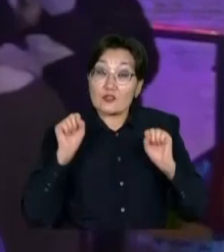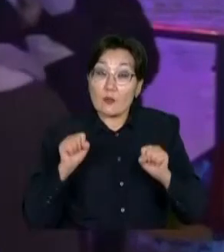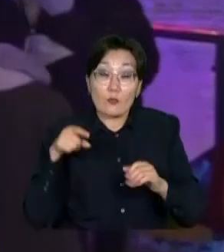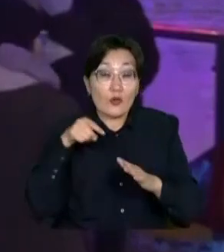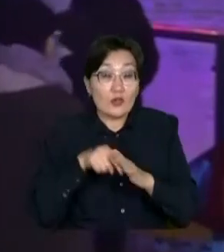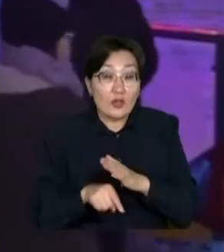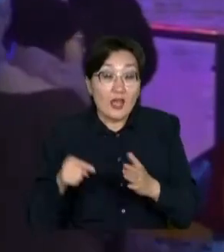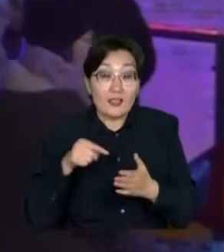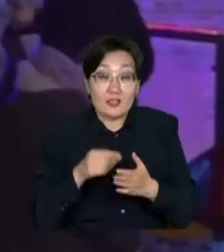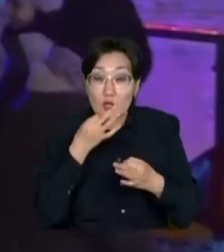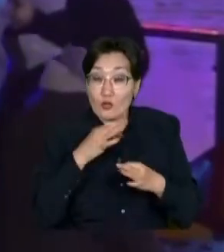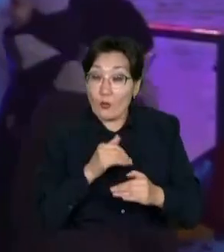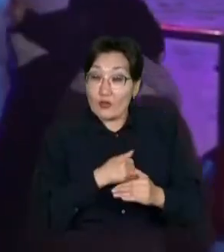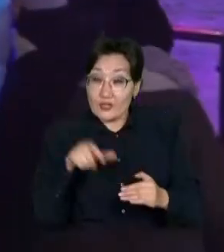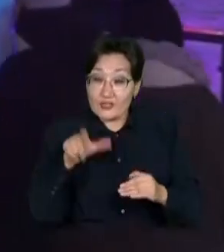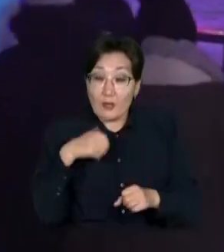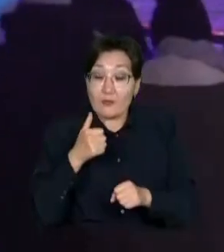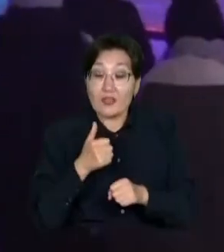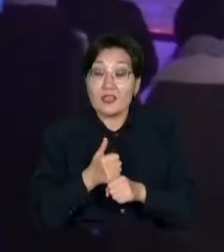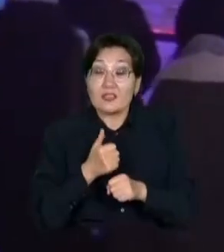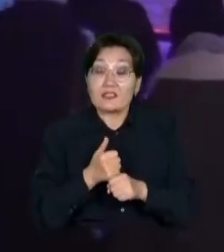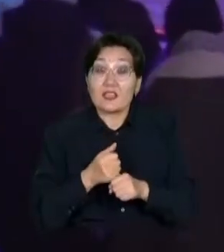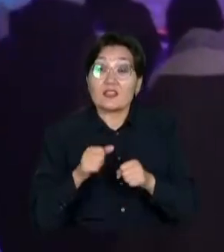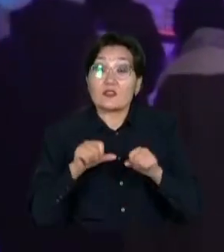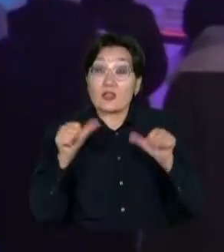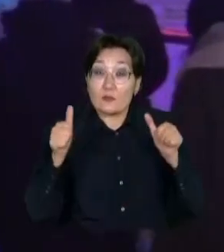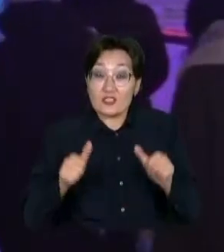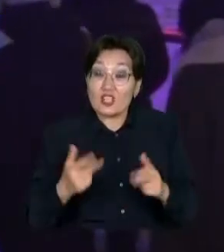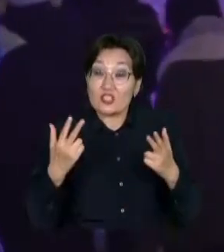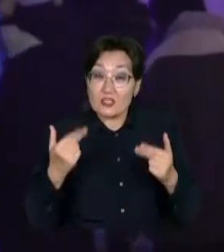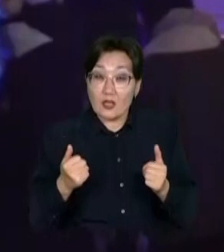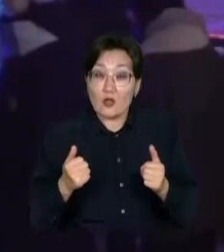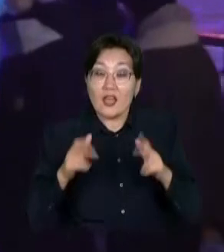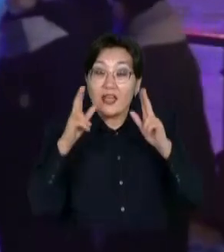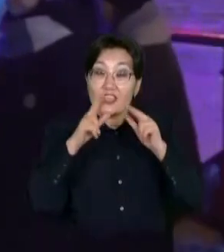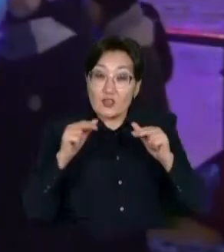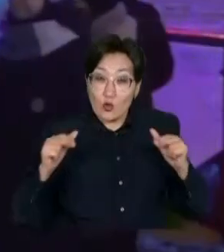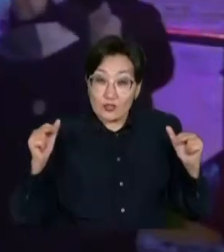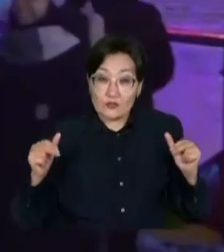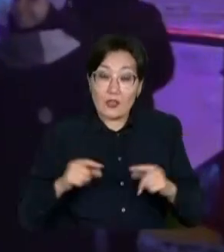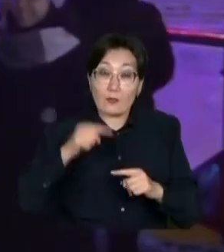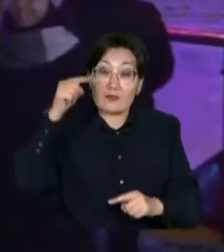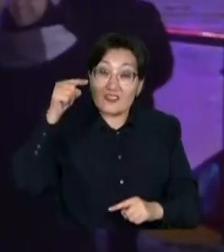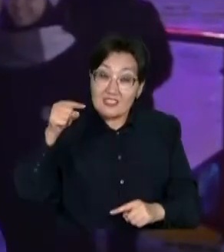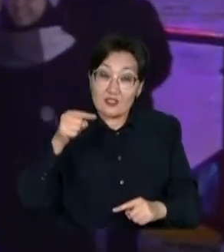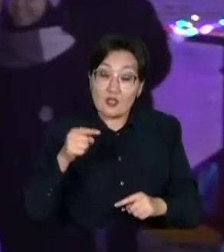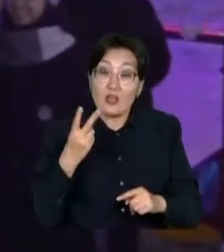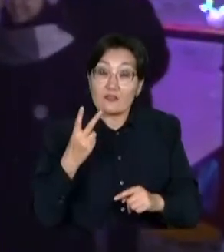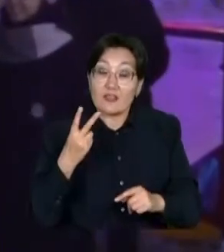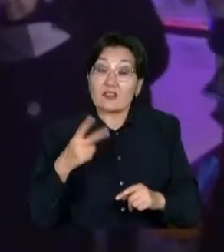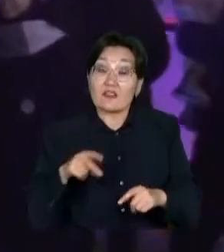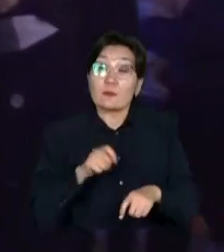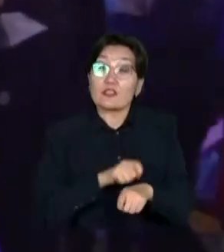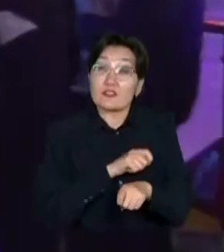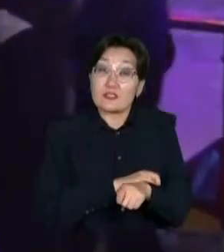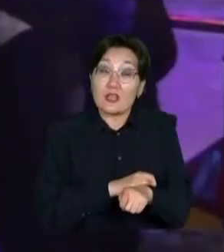окунуться любой желающий. Ну и главным символом всей этой красоты, конечно же, стала елка. Высота зеленой красавицы 20 метров,